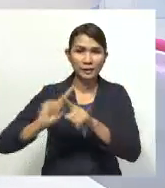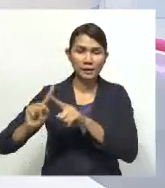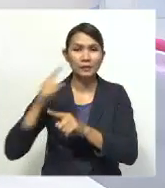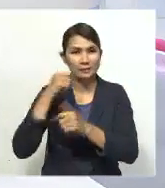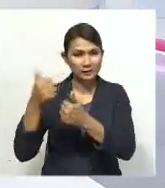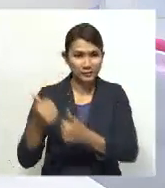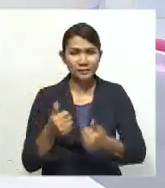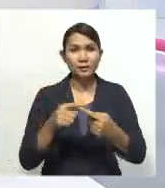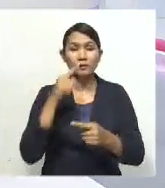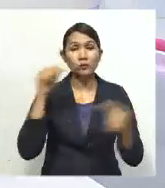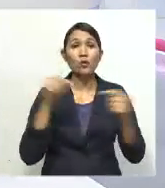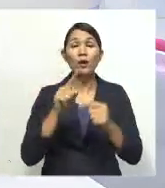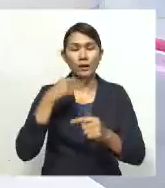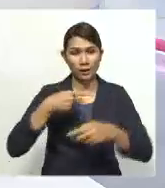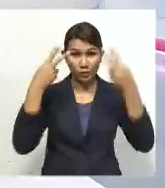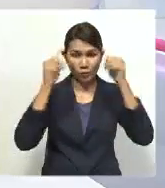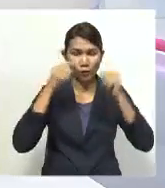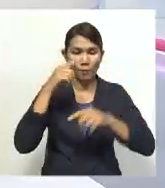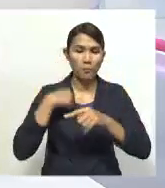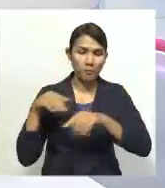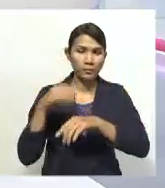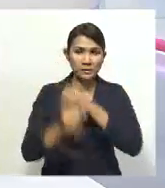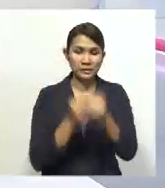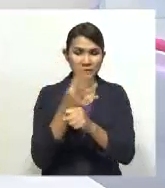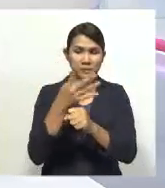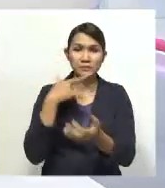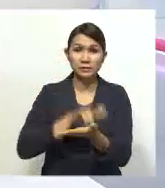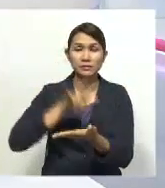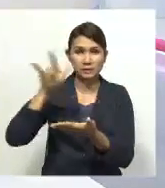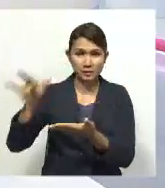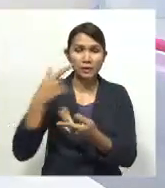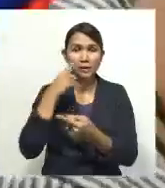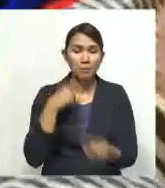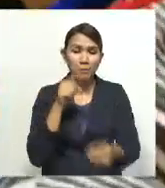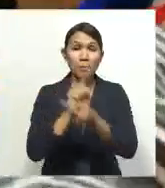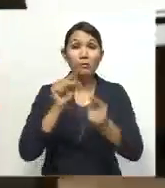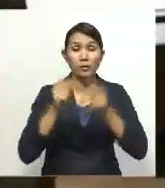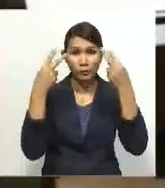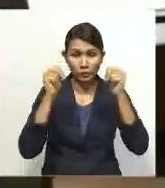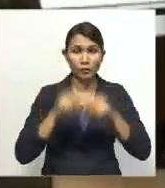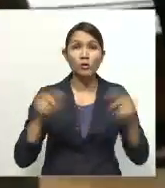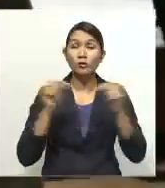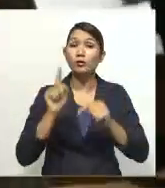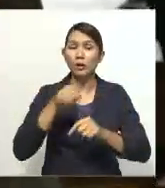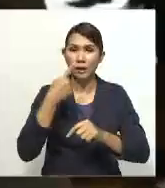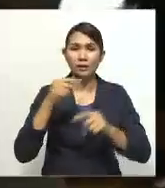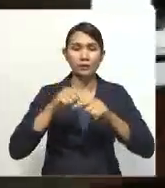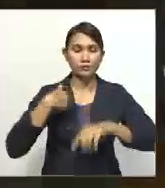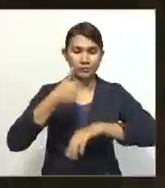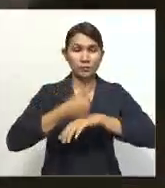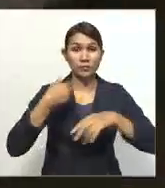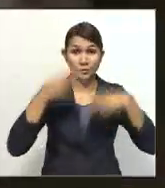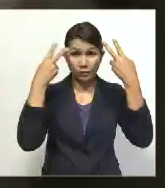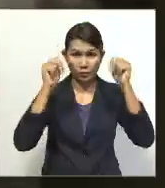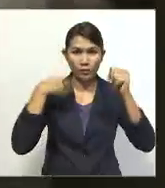4ปีของนายกรัฐมนตรีพร้อมกับเตรียมเข้าพบหารือกับนายกรัฐมนตรีอังกฤษโดยพลเอกประยุทธ์จันทร์โอชานายกรัฐมนตรีนะครับพร้อมคณะก็